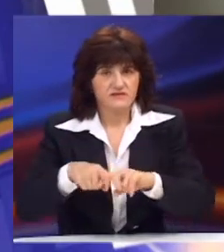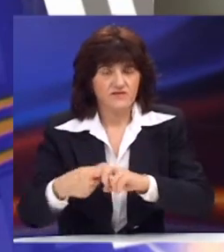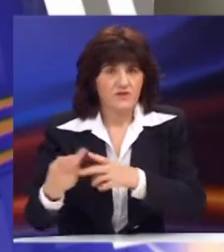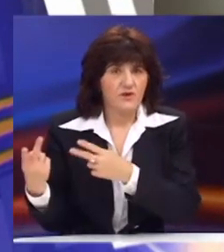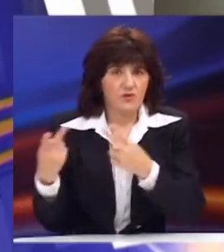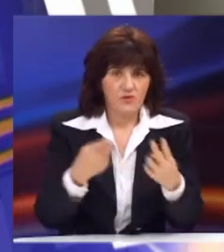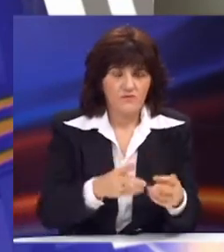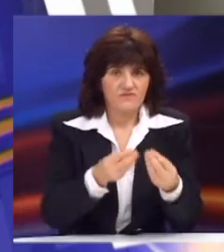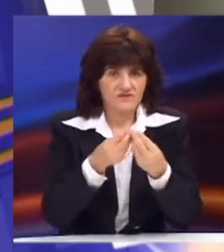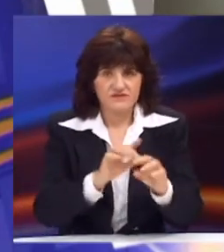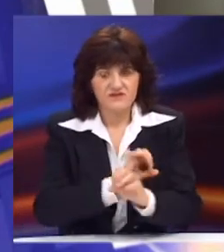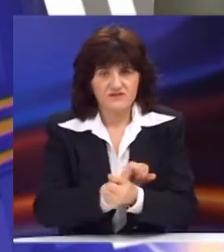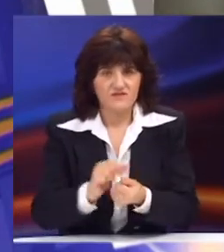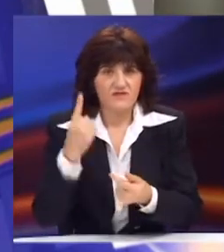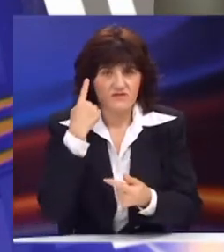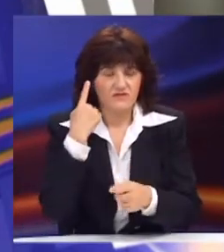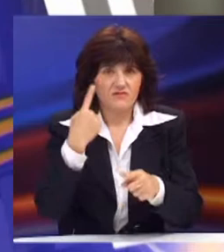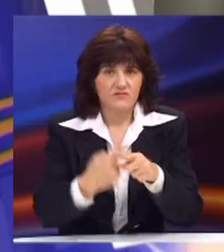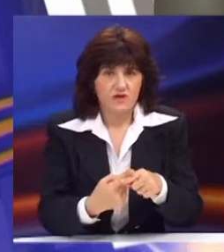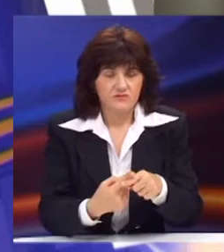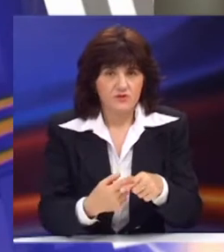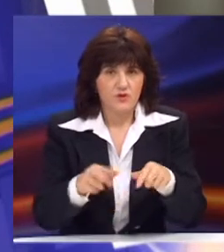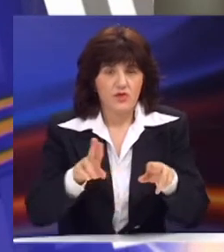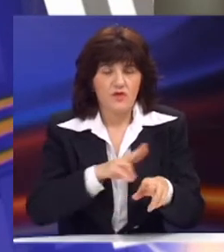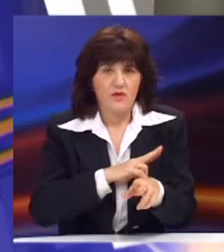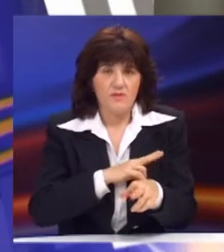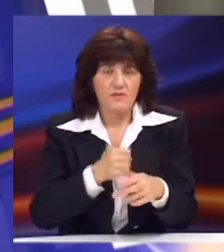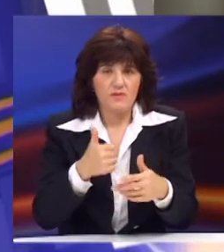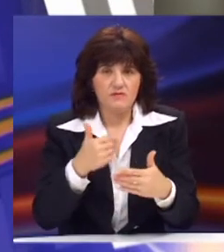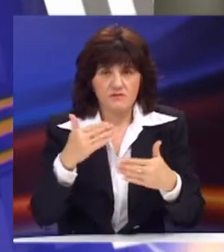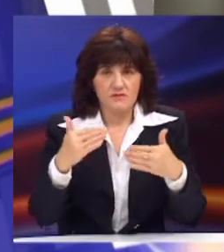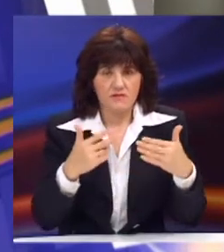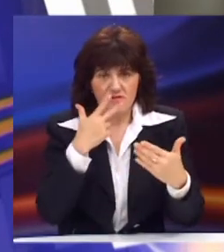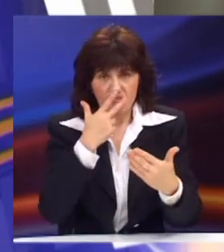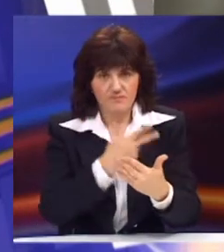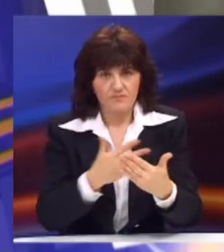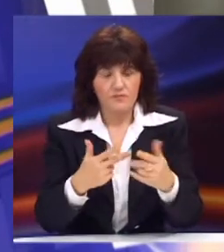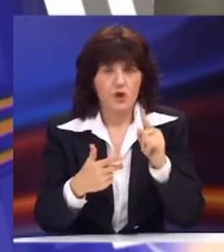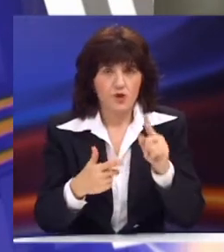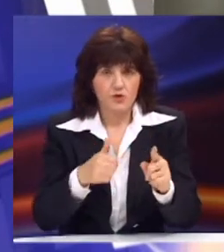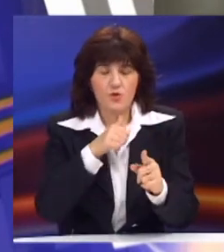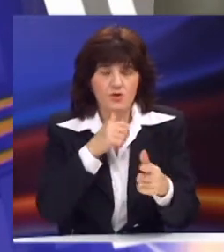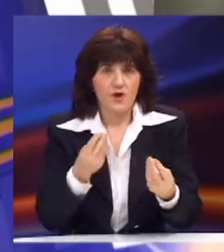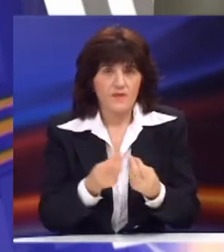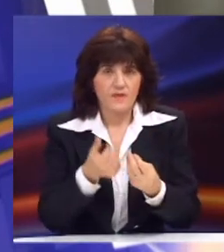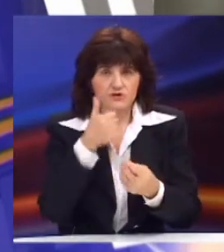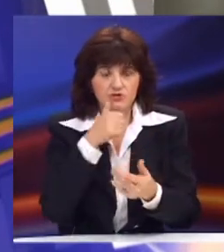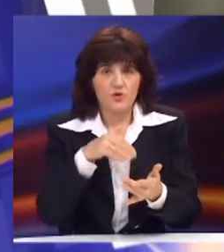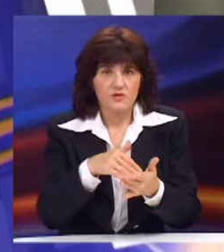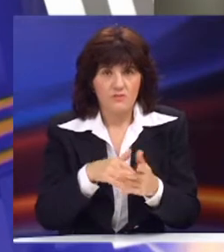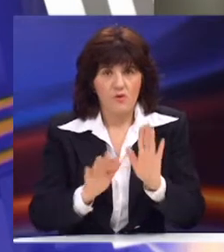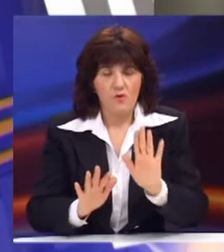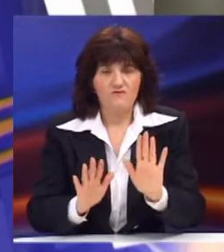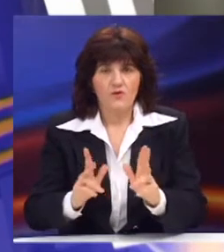izrada tehnologija, tržište, tako da imamo pravi jedan orijentir da je to nešto što nas